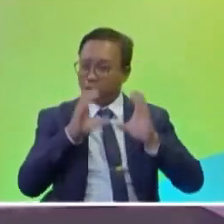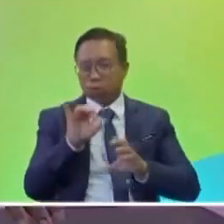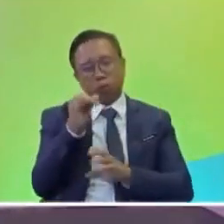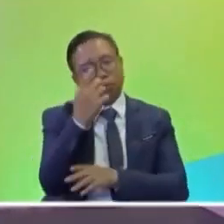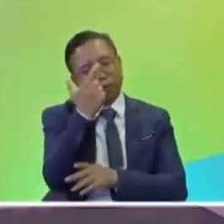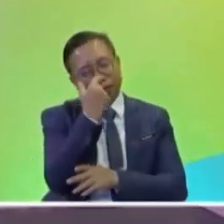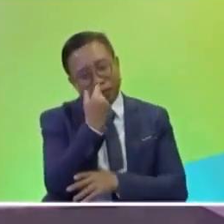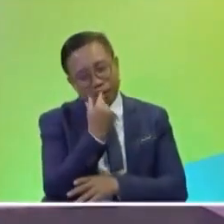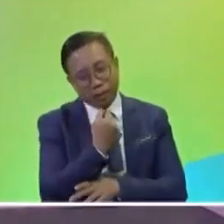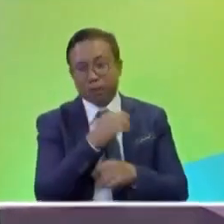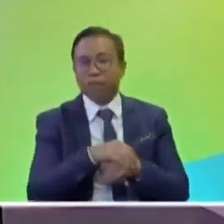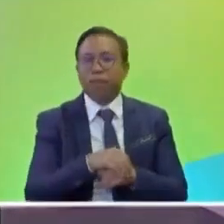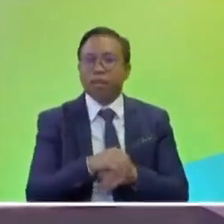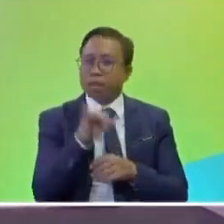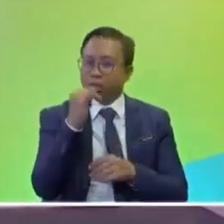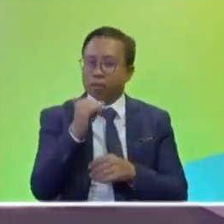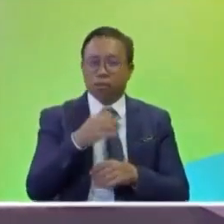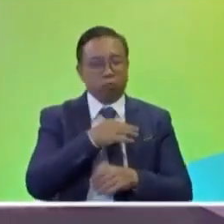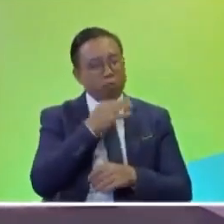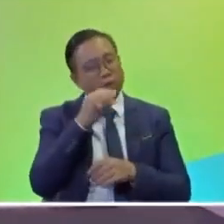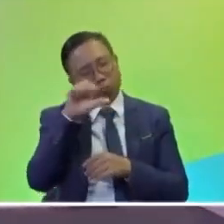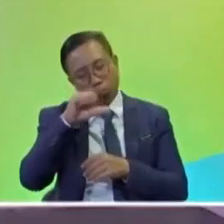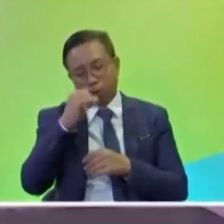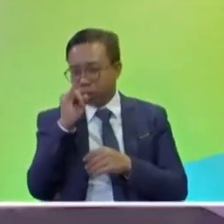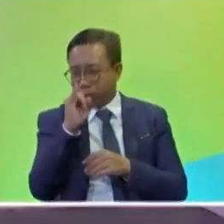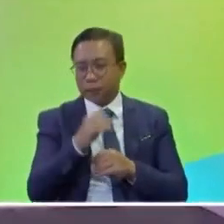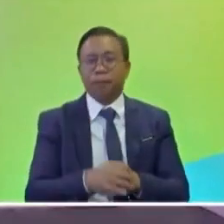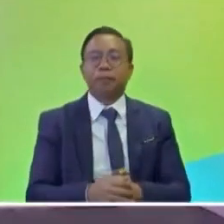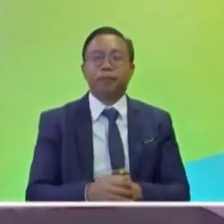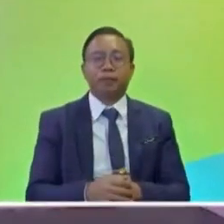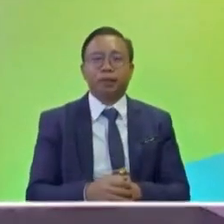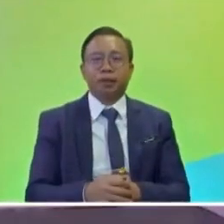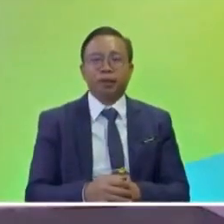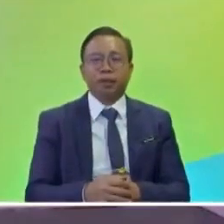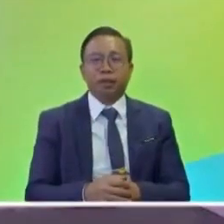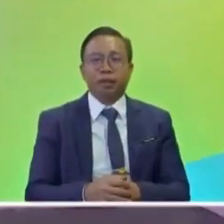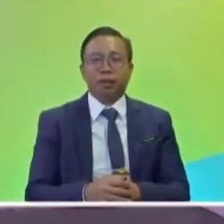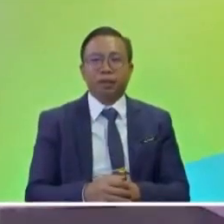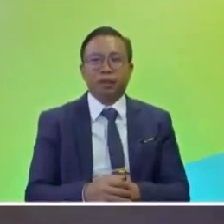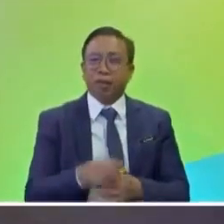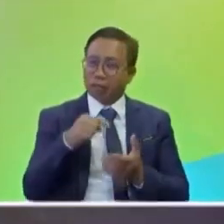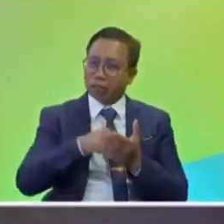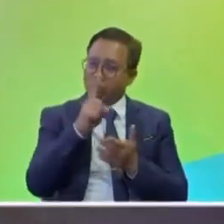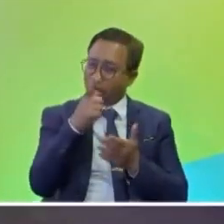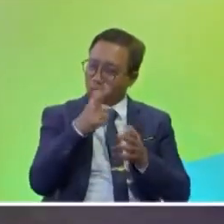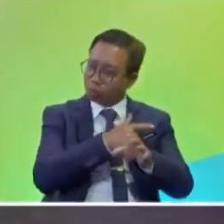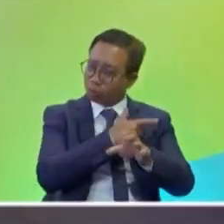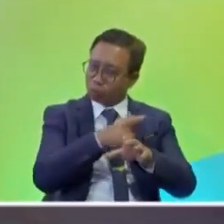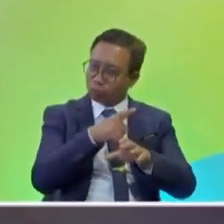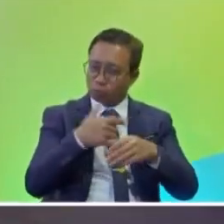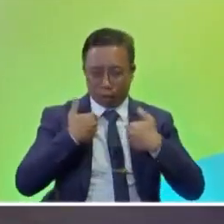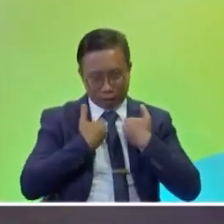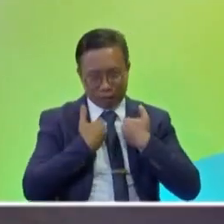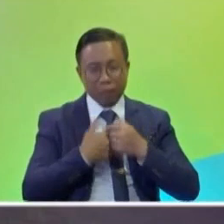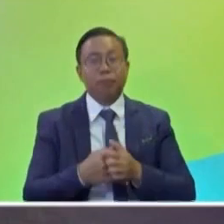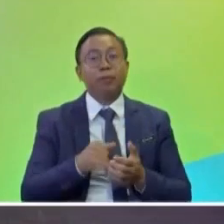sedih-sedih. Dia tak boleh tak bersemangat. Okey, cikgu. Okey. Ini baru satu lagu lah, cikgu. Pendek tak?